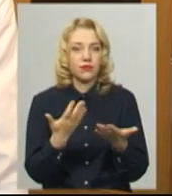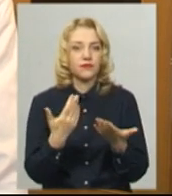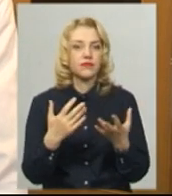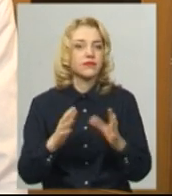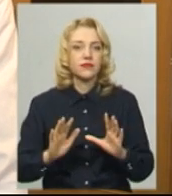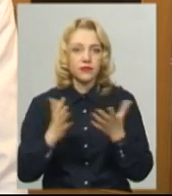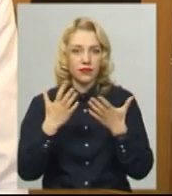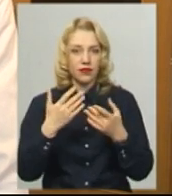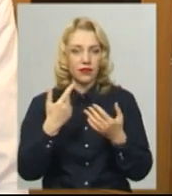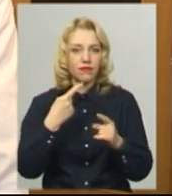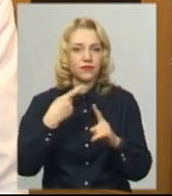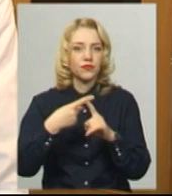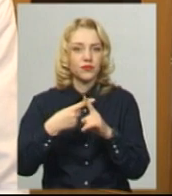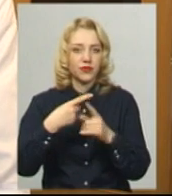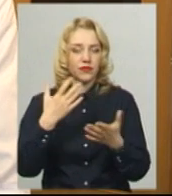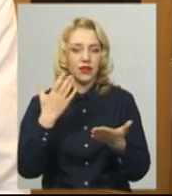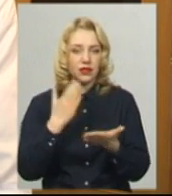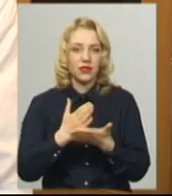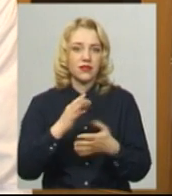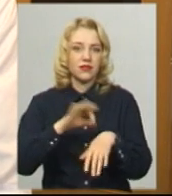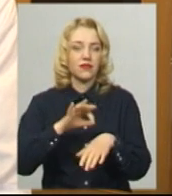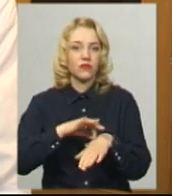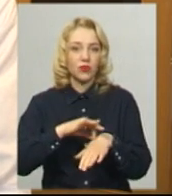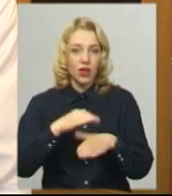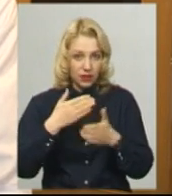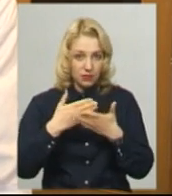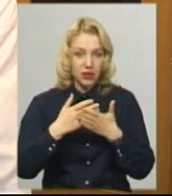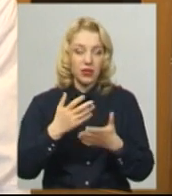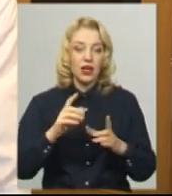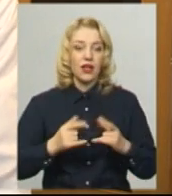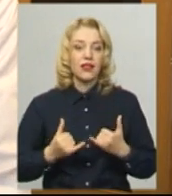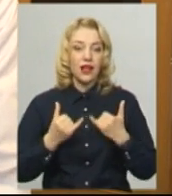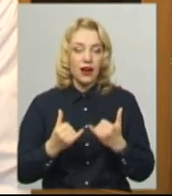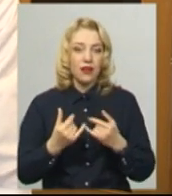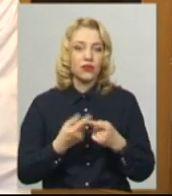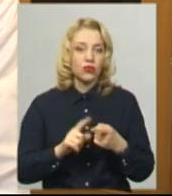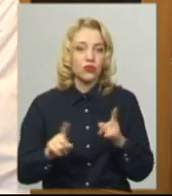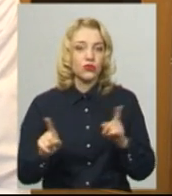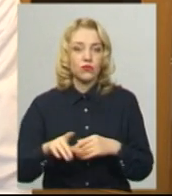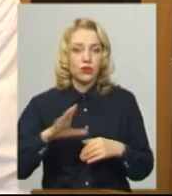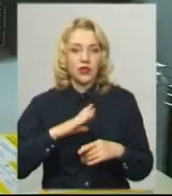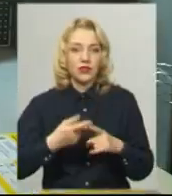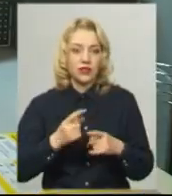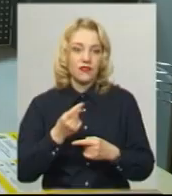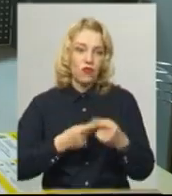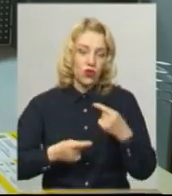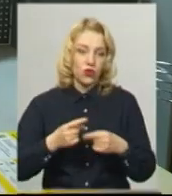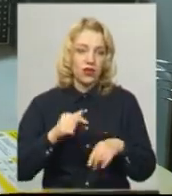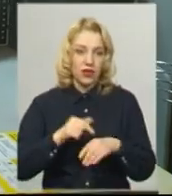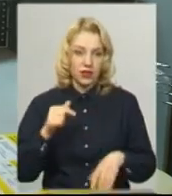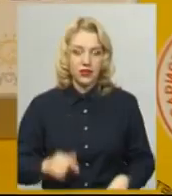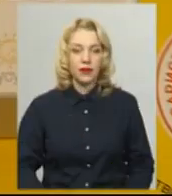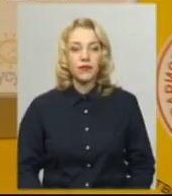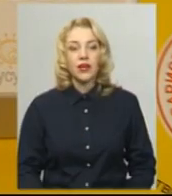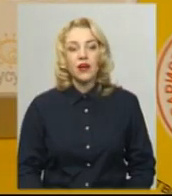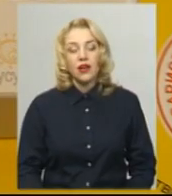наприклад, буде позитивний якийсь результат на ковід. Для того, щоб була оця зворотня реакція. Вартість упаковки